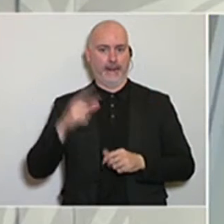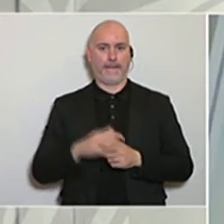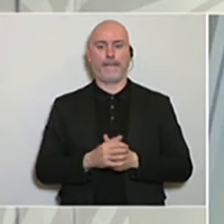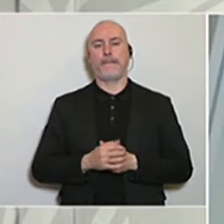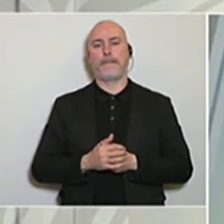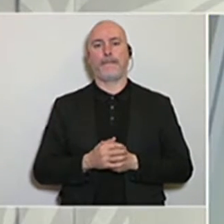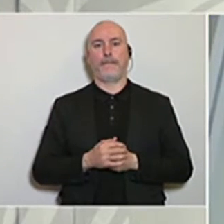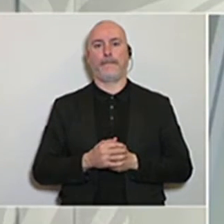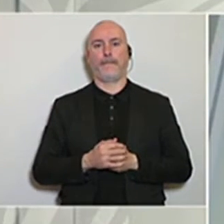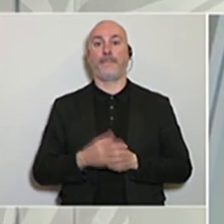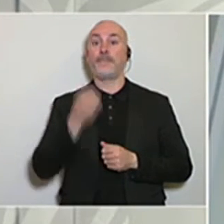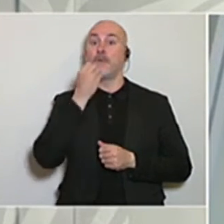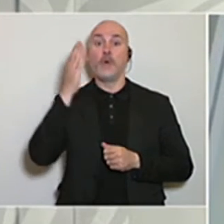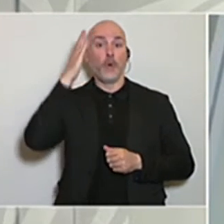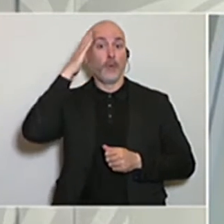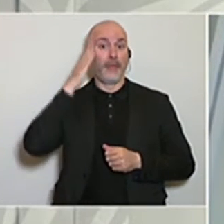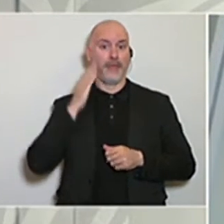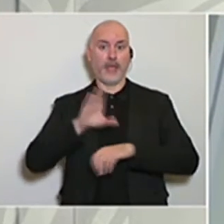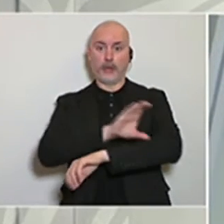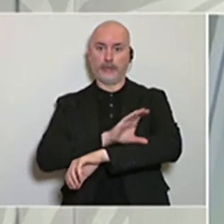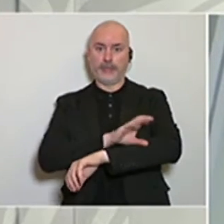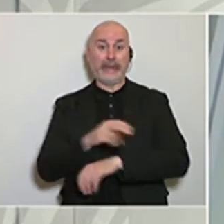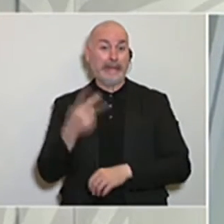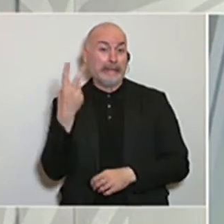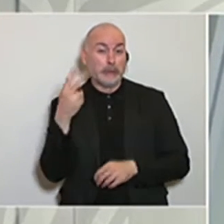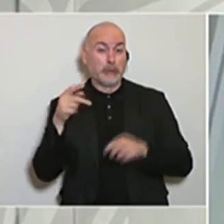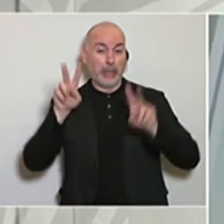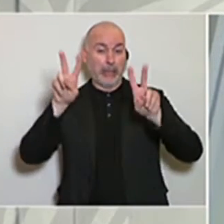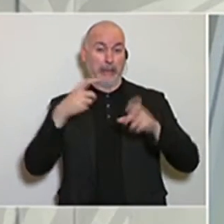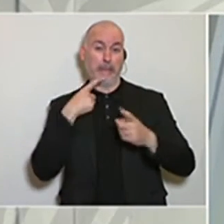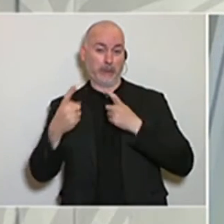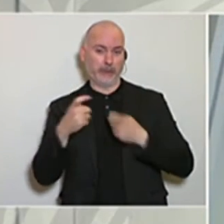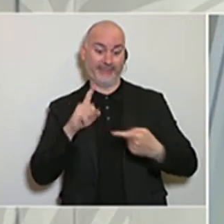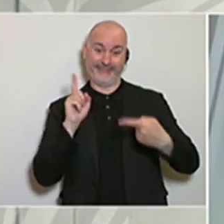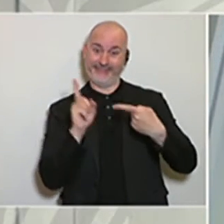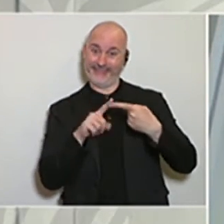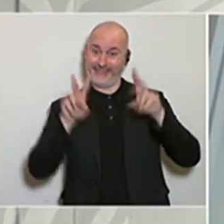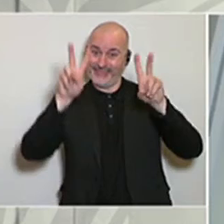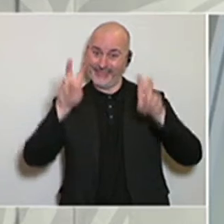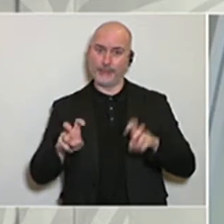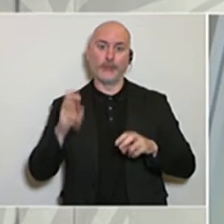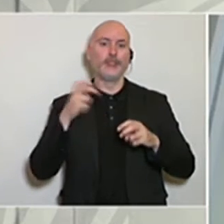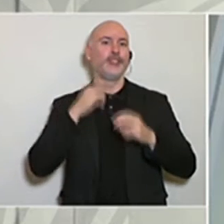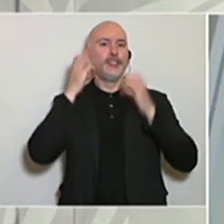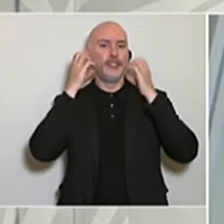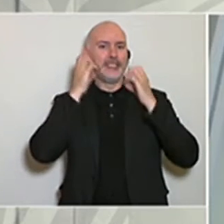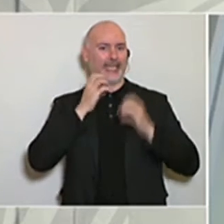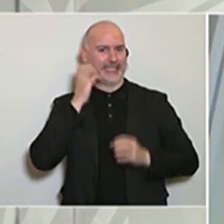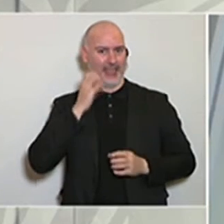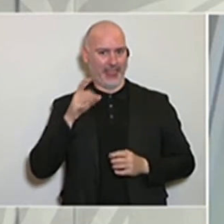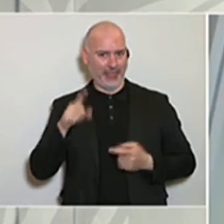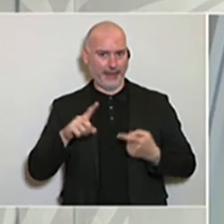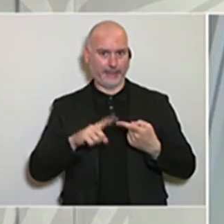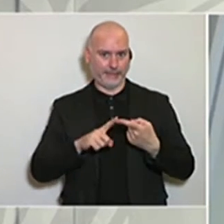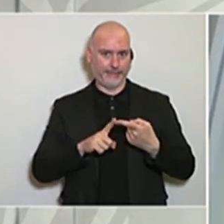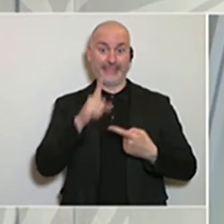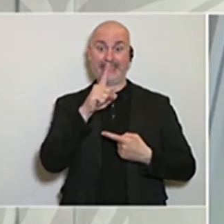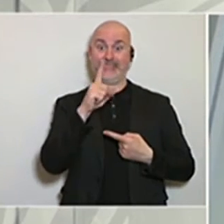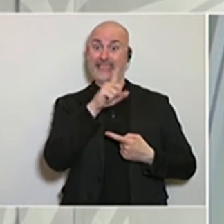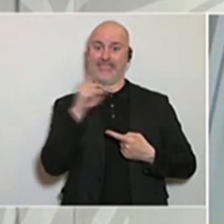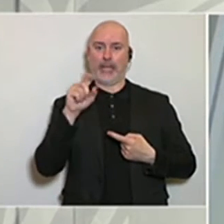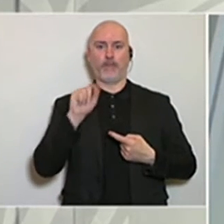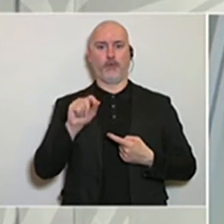Bon dia, consellera. Tinc un parell de preguntes. La primera va relacionada amb el cas de Jordi Sánchez i el 100.2 aplicat pel Departament de